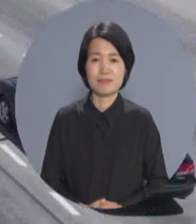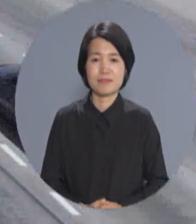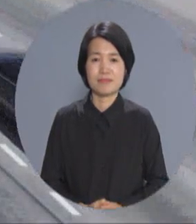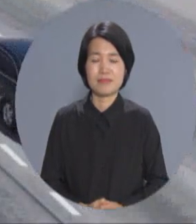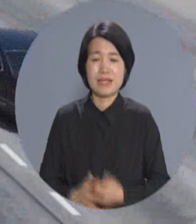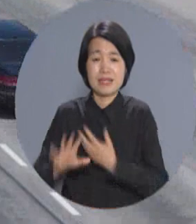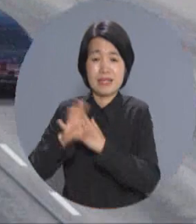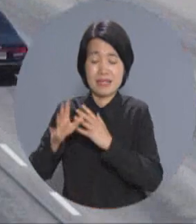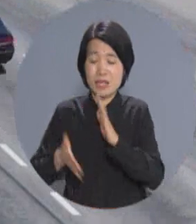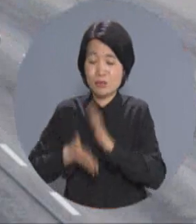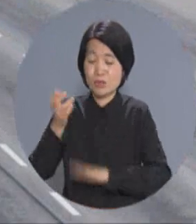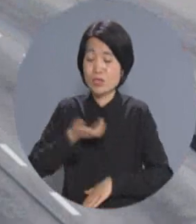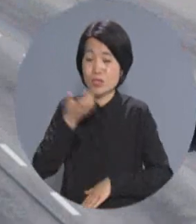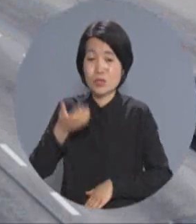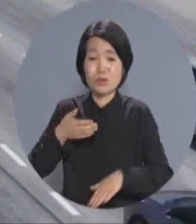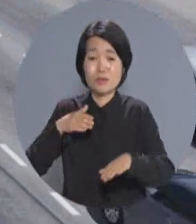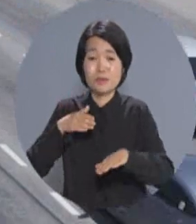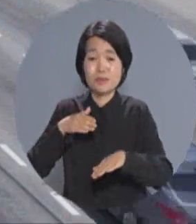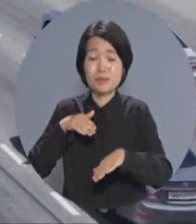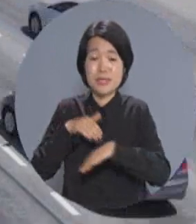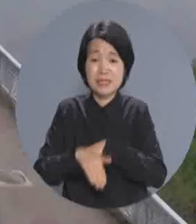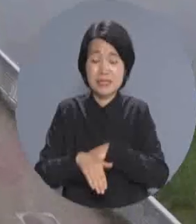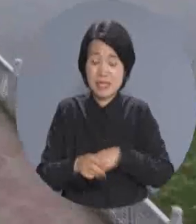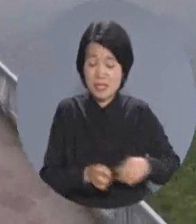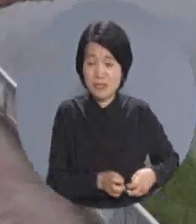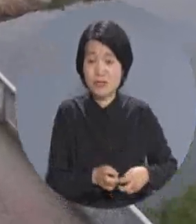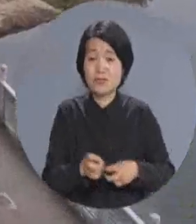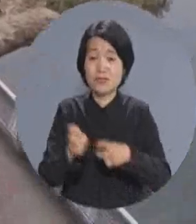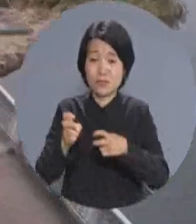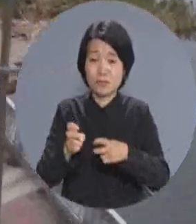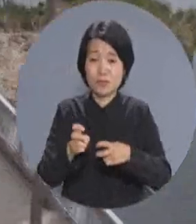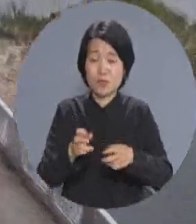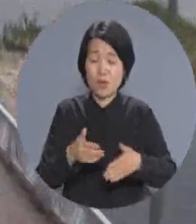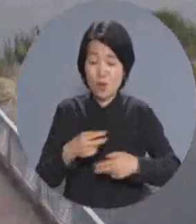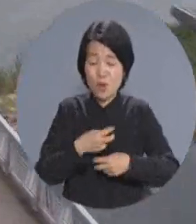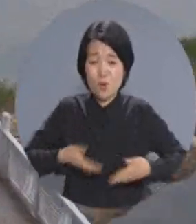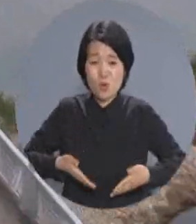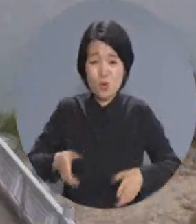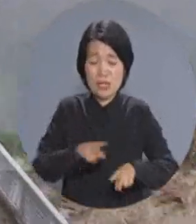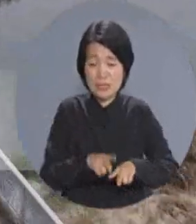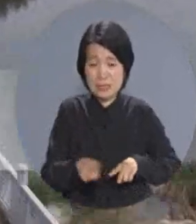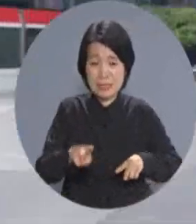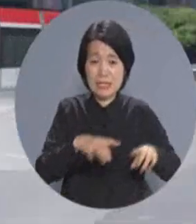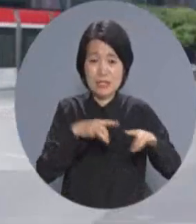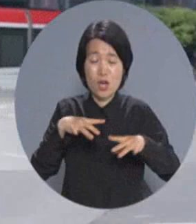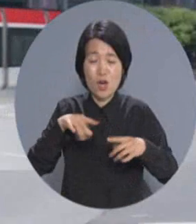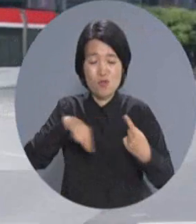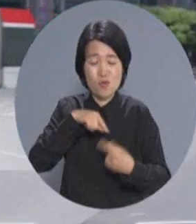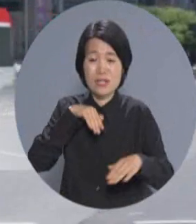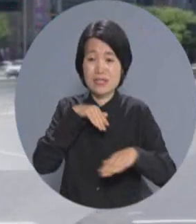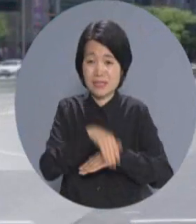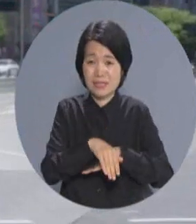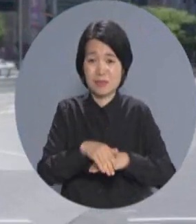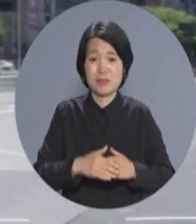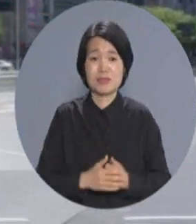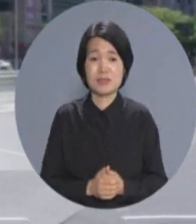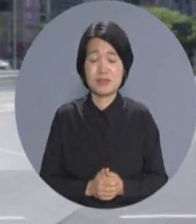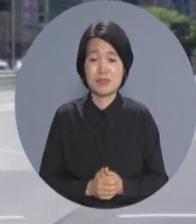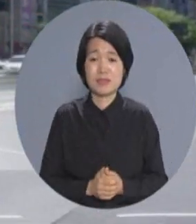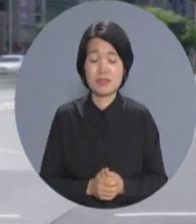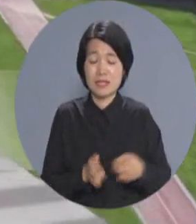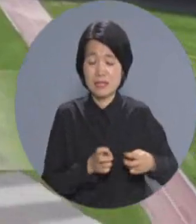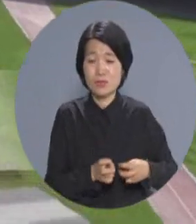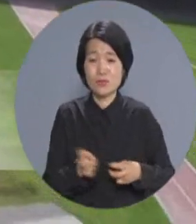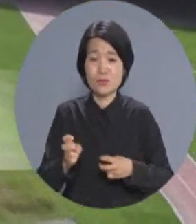해외에서 도심 이동 수단으로 이용되고 있는 트램 도로 위에 선로를 깔아 전차를 운영하는 방식입니다이